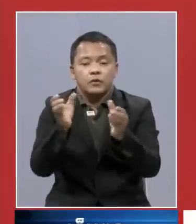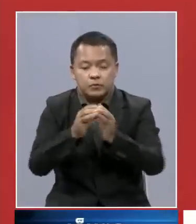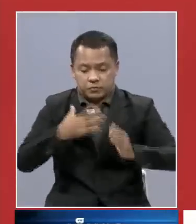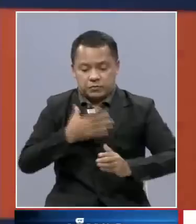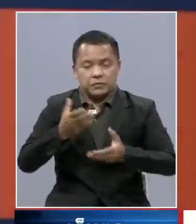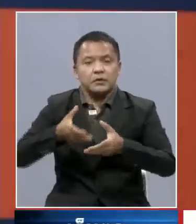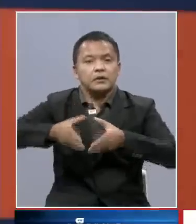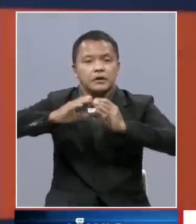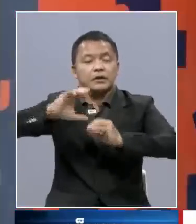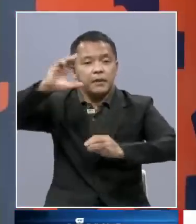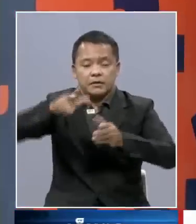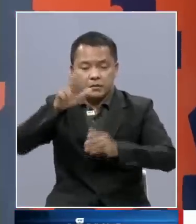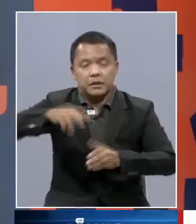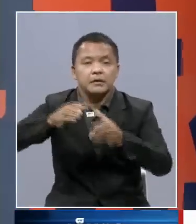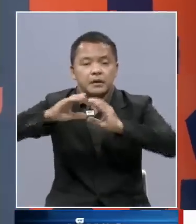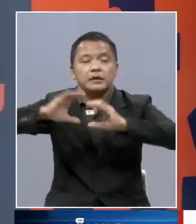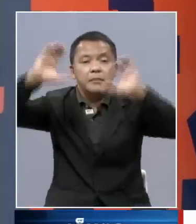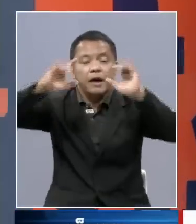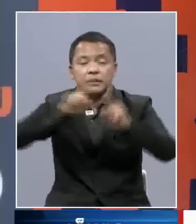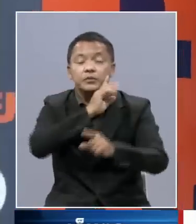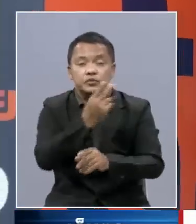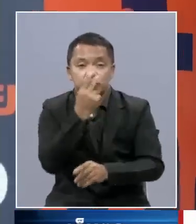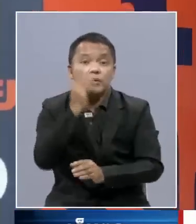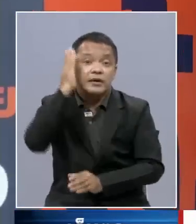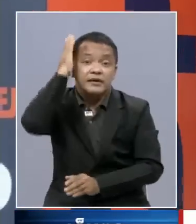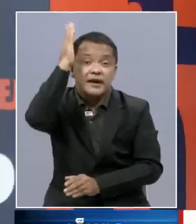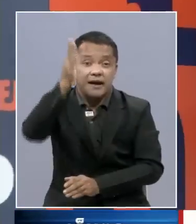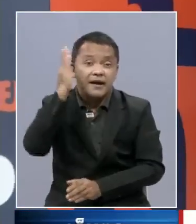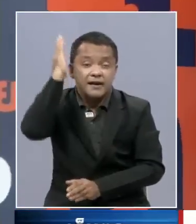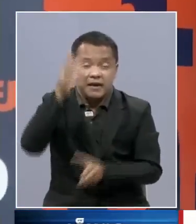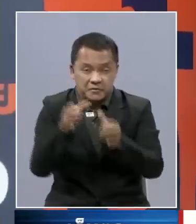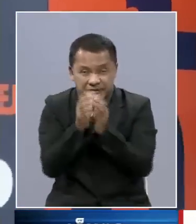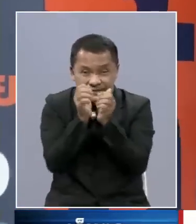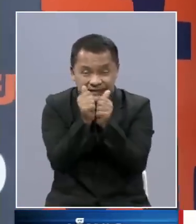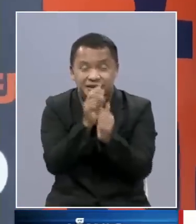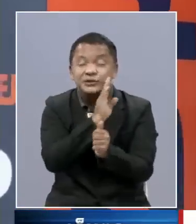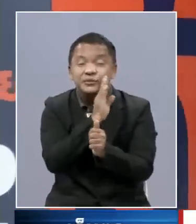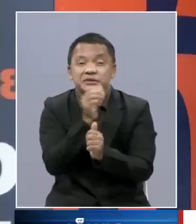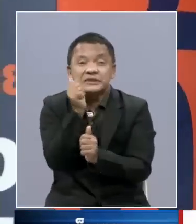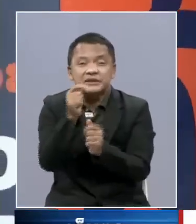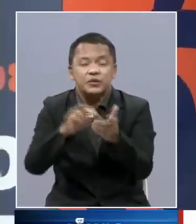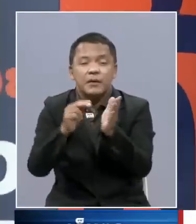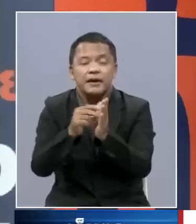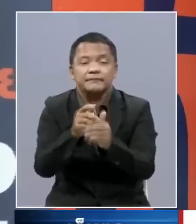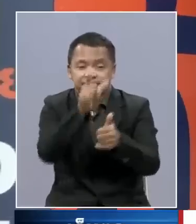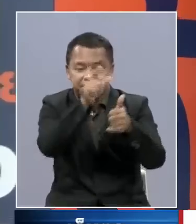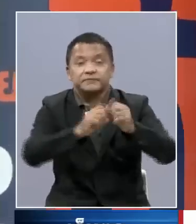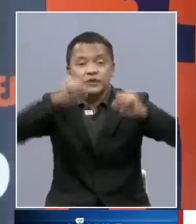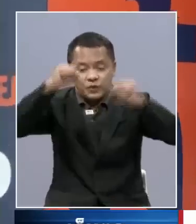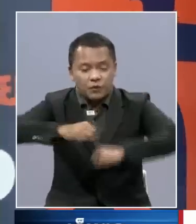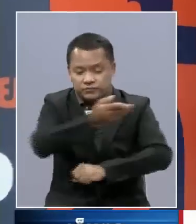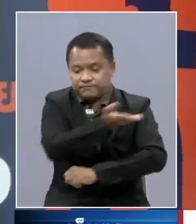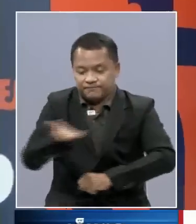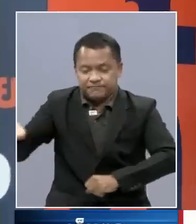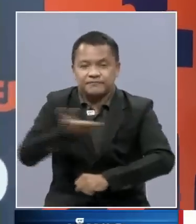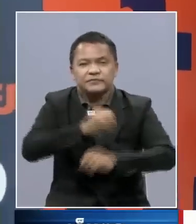ำจัดตั้งรัฐบาลเสียเองซึ่งหากเรามองภาพในอนาคตในแง่ดีก่อนนะครับในแง่ดีคือเขาเดี๋ยวเขาจะตกลงกันได้แ